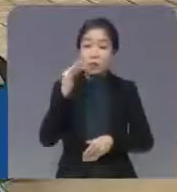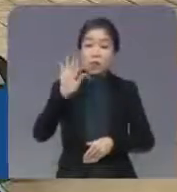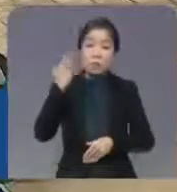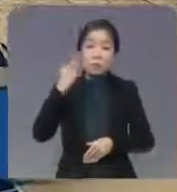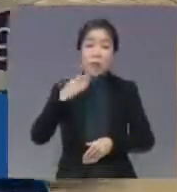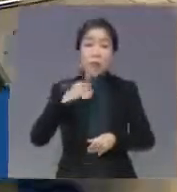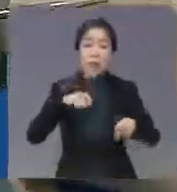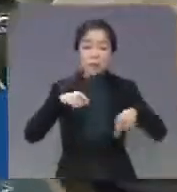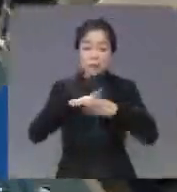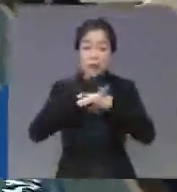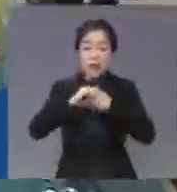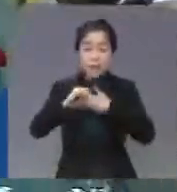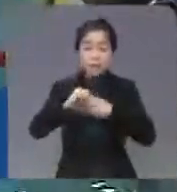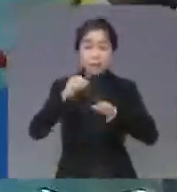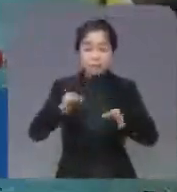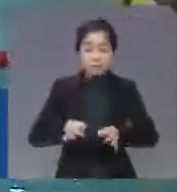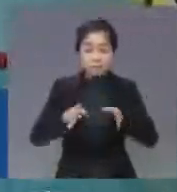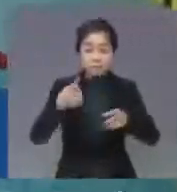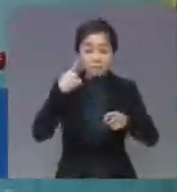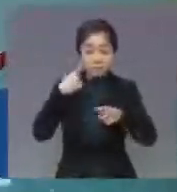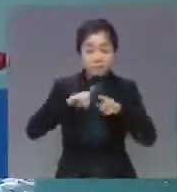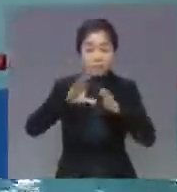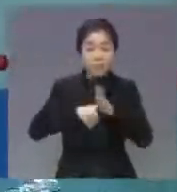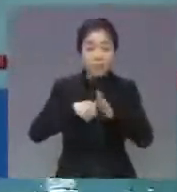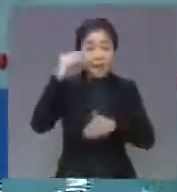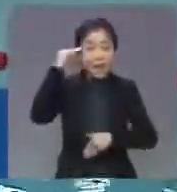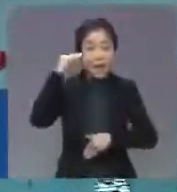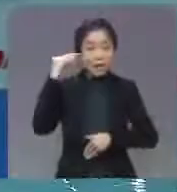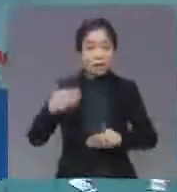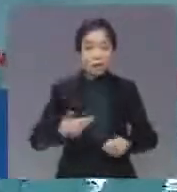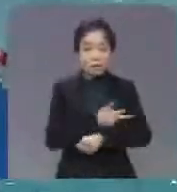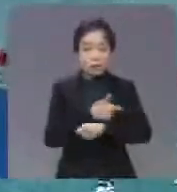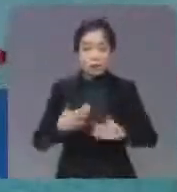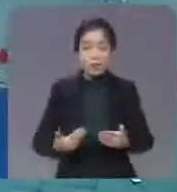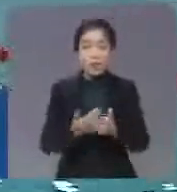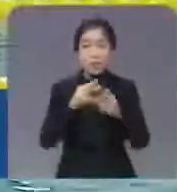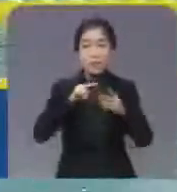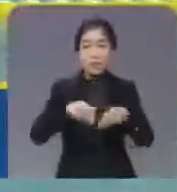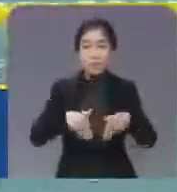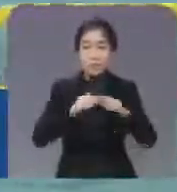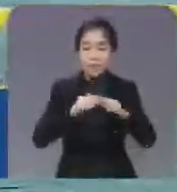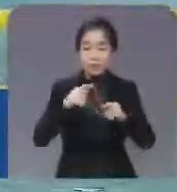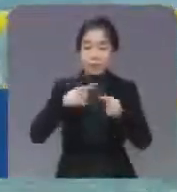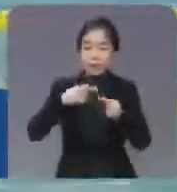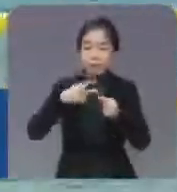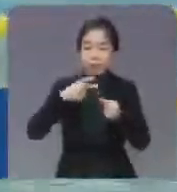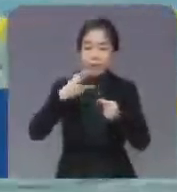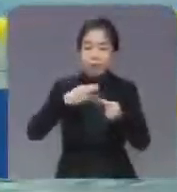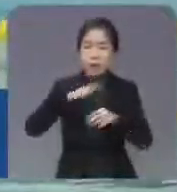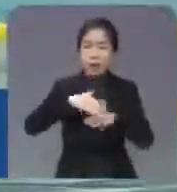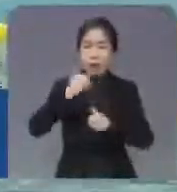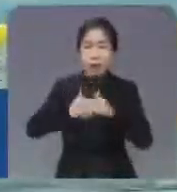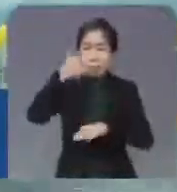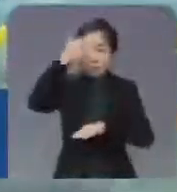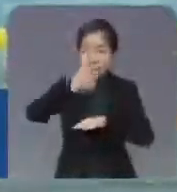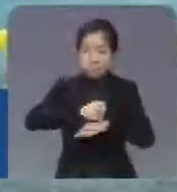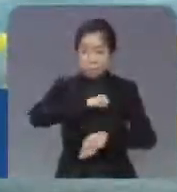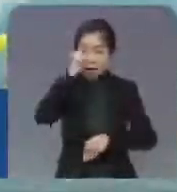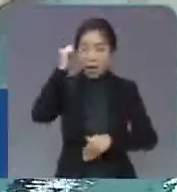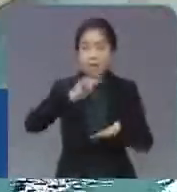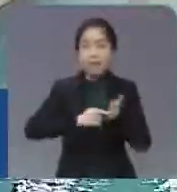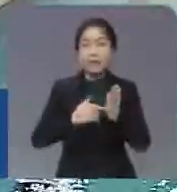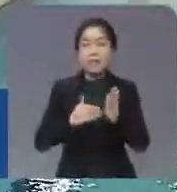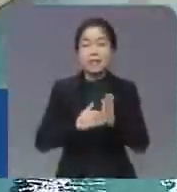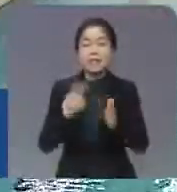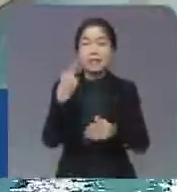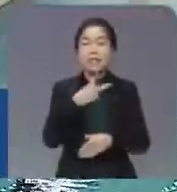행안부 지방재정투자심사에서 한국수영진흥센터 건립사업이 세 번의 도전 끝에 통과됐다고 밝혔습니다.